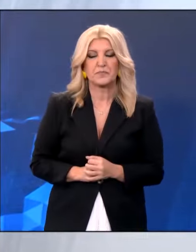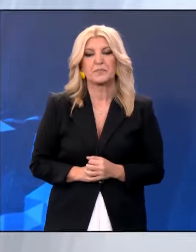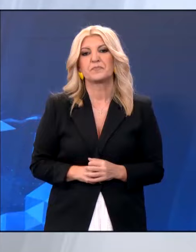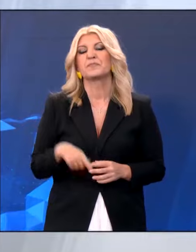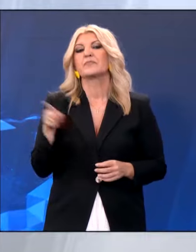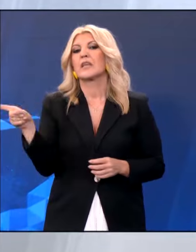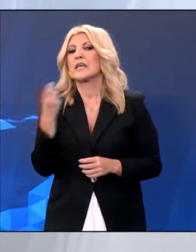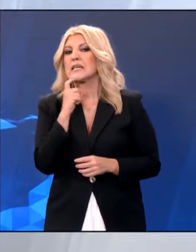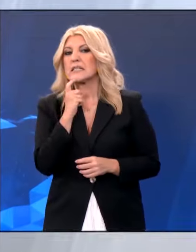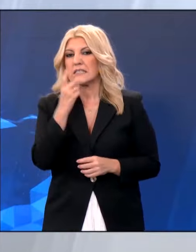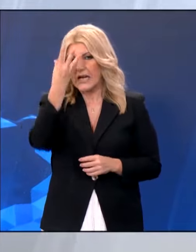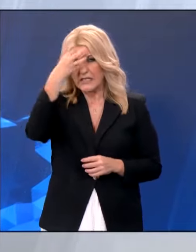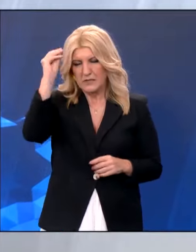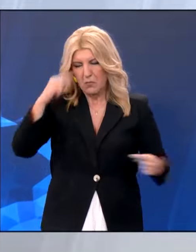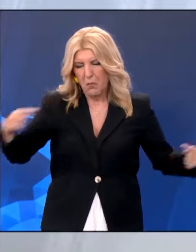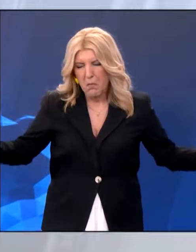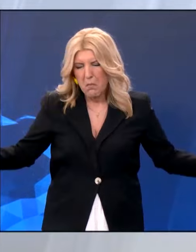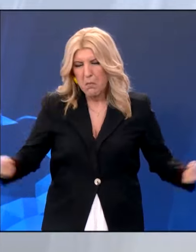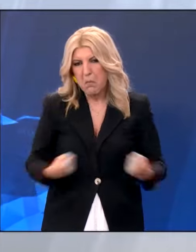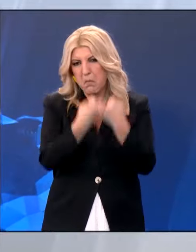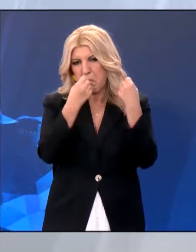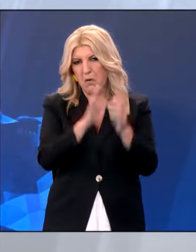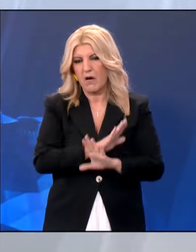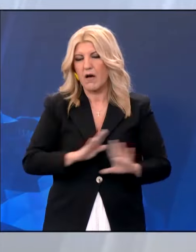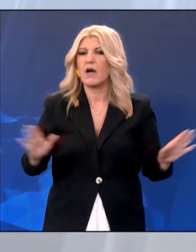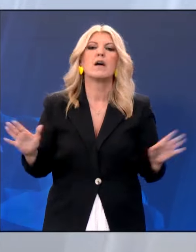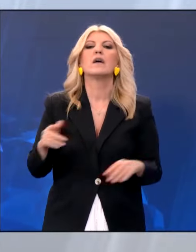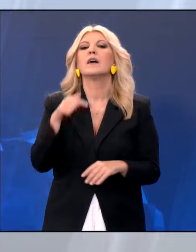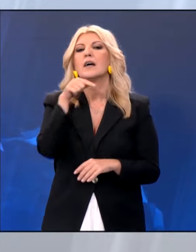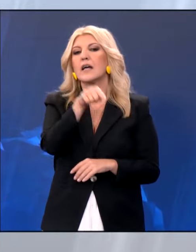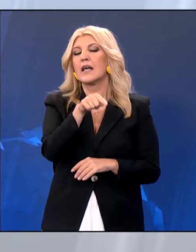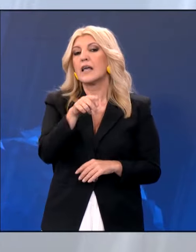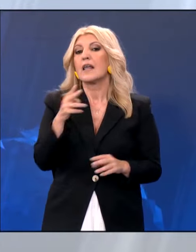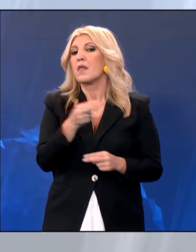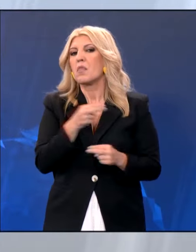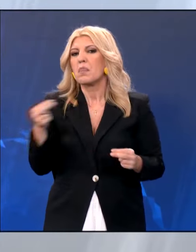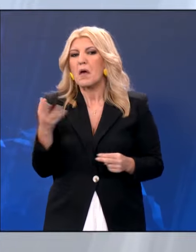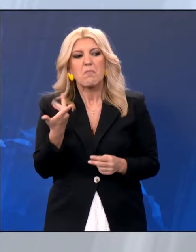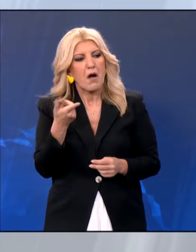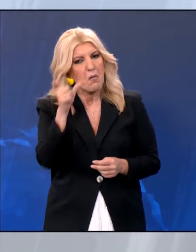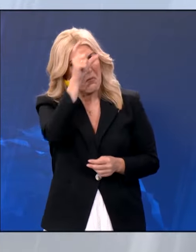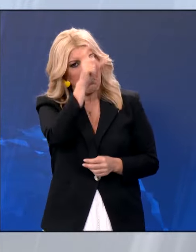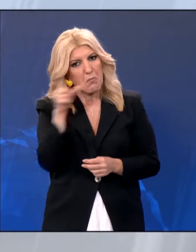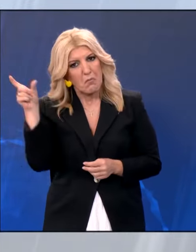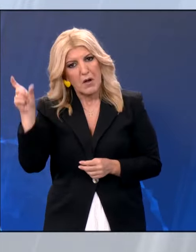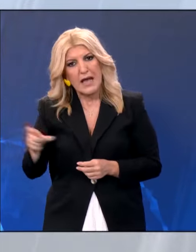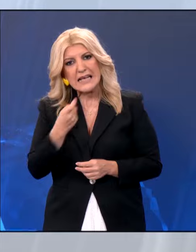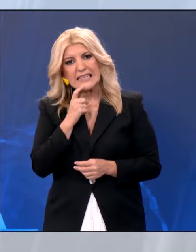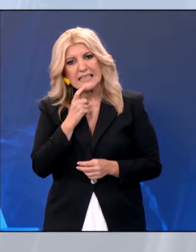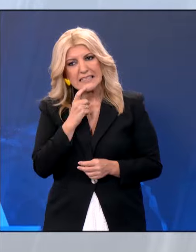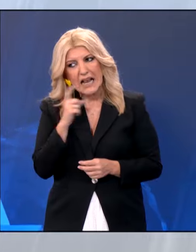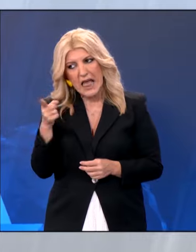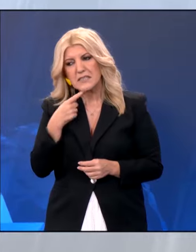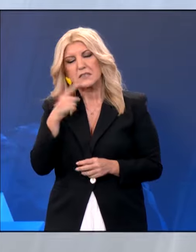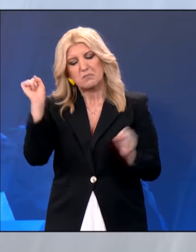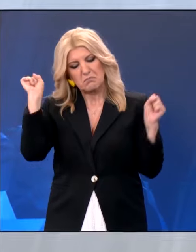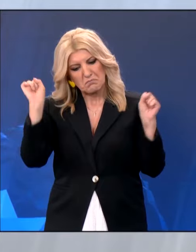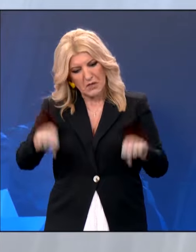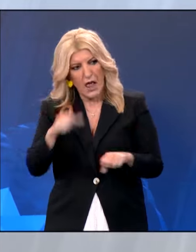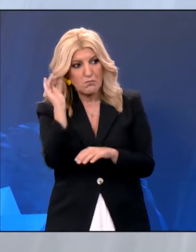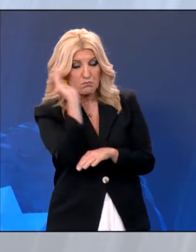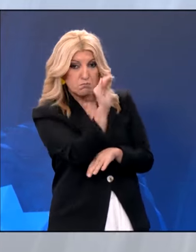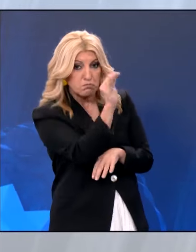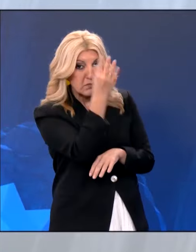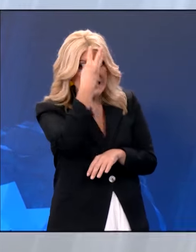και Αλέξη Τσίπρα. Μετά τις διαρροές της Κουμουνδούρου για μία ανταπόκριση του Αλέξη Τσίπρα στο κάλεσμα Κασελάκη να συνεισφέρει οικονομικά την Αυγή, ο πρώην πρόεδρος μέσω